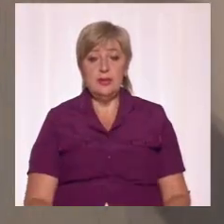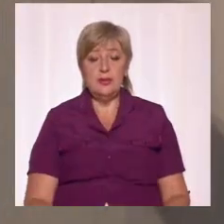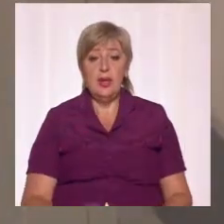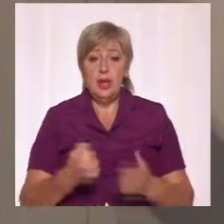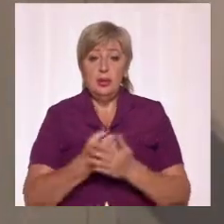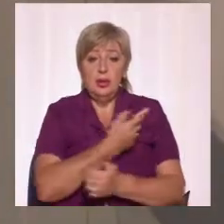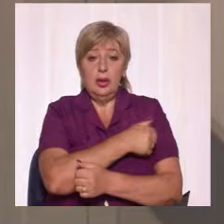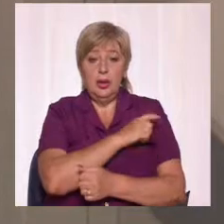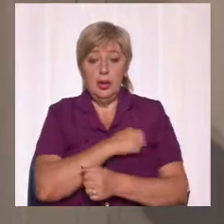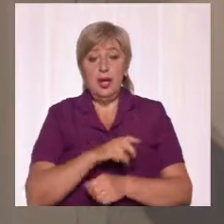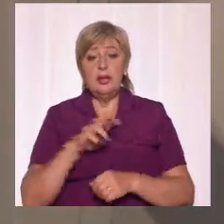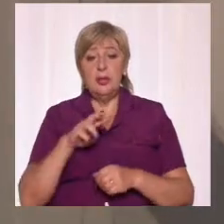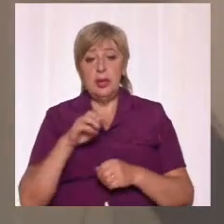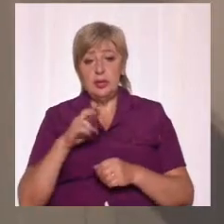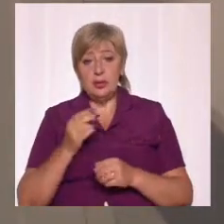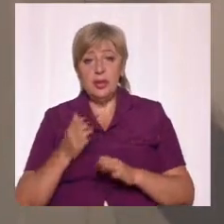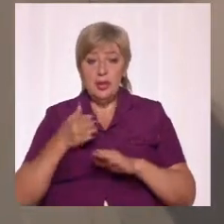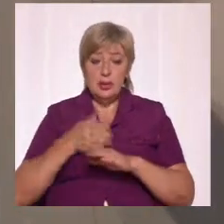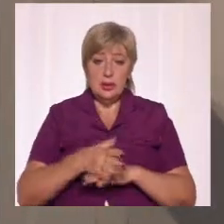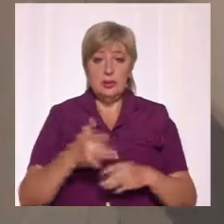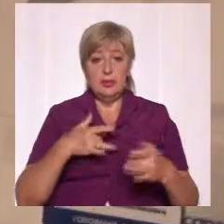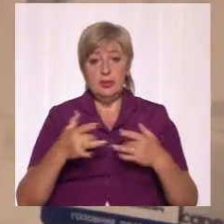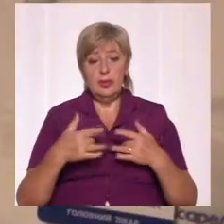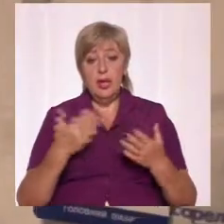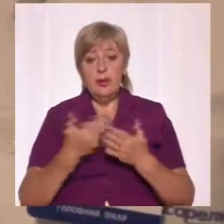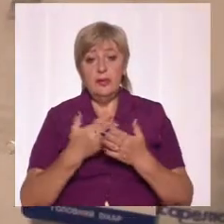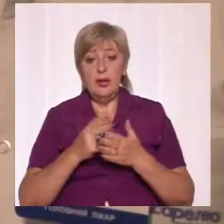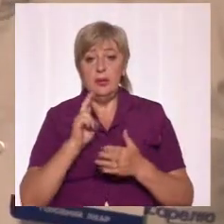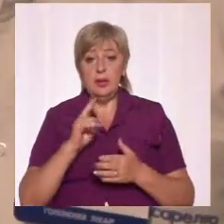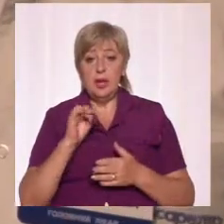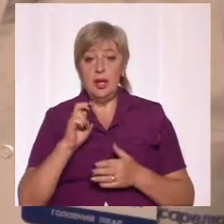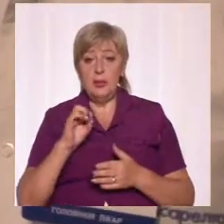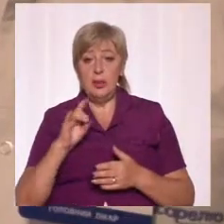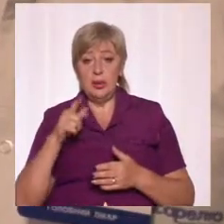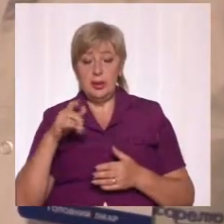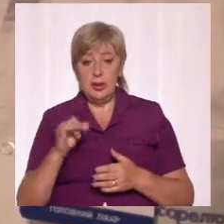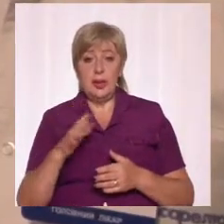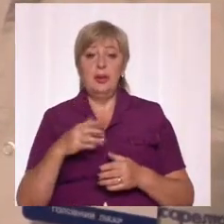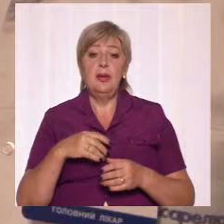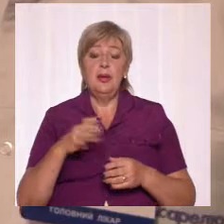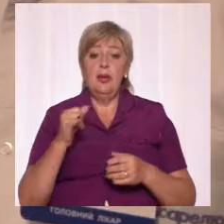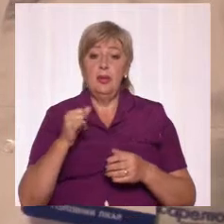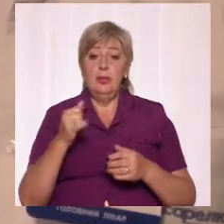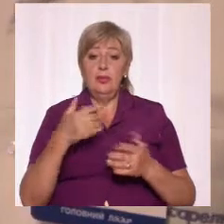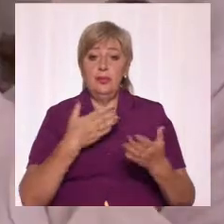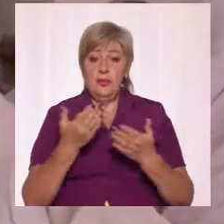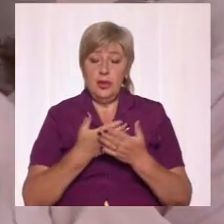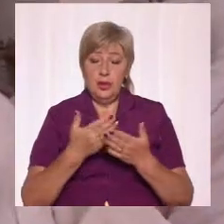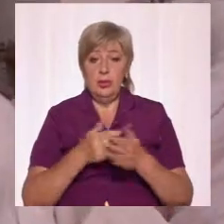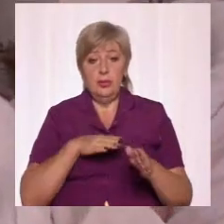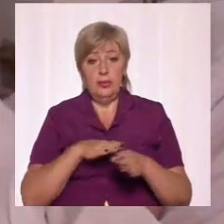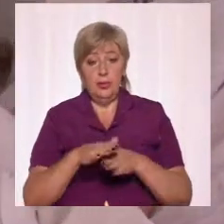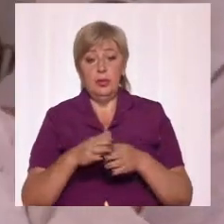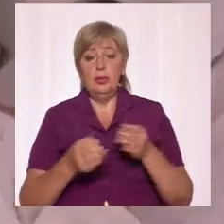До лікарні імені Мечникова заходять актори фільму «Кіборги». Це В'ячеслав Довженко. У кінострічці він виконував роль одного